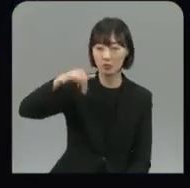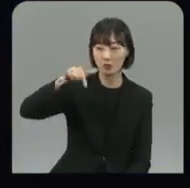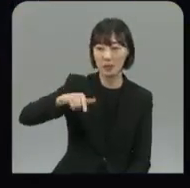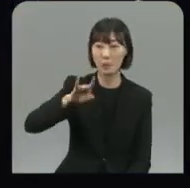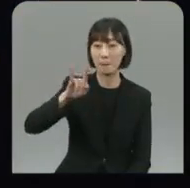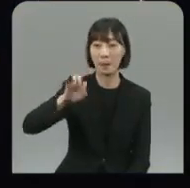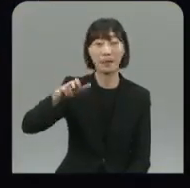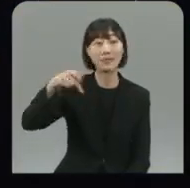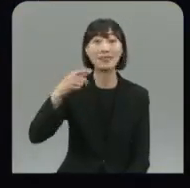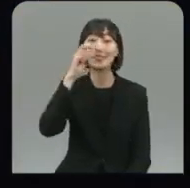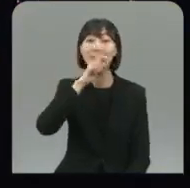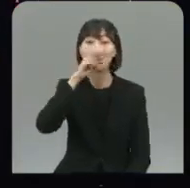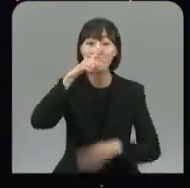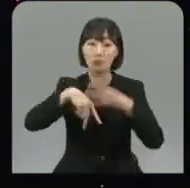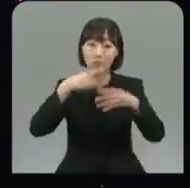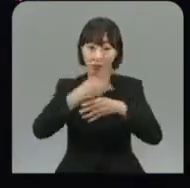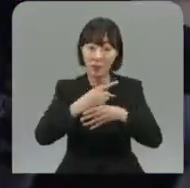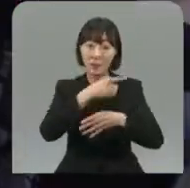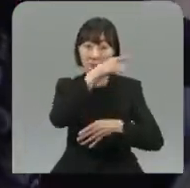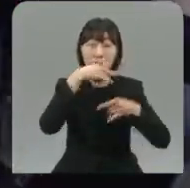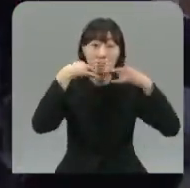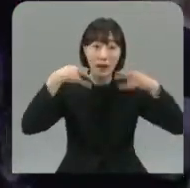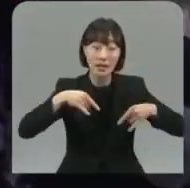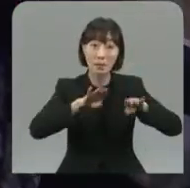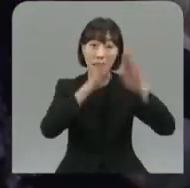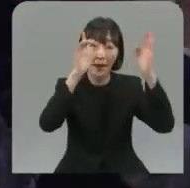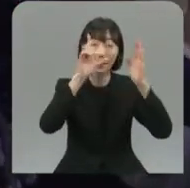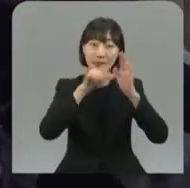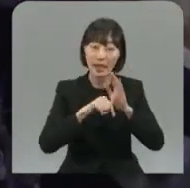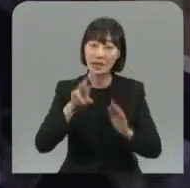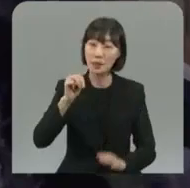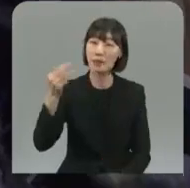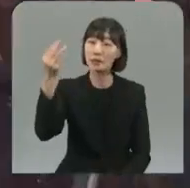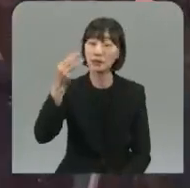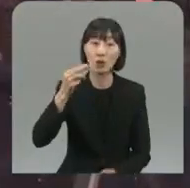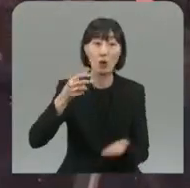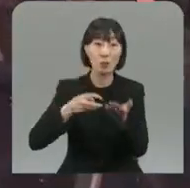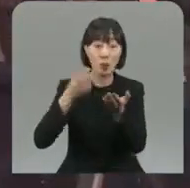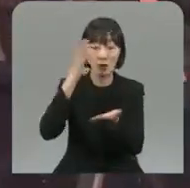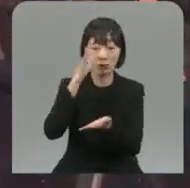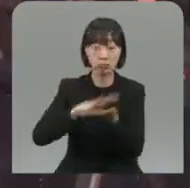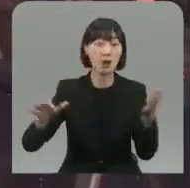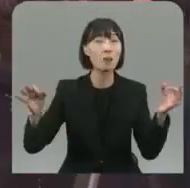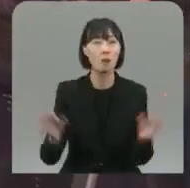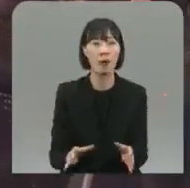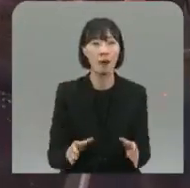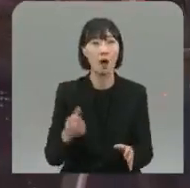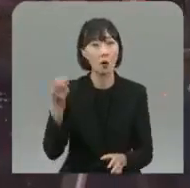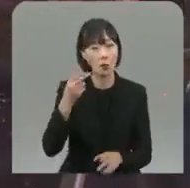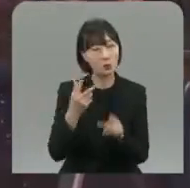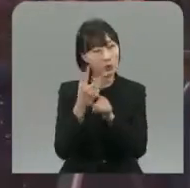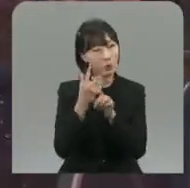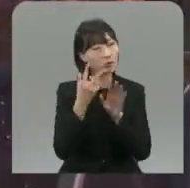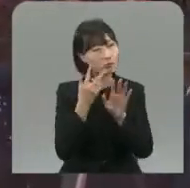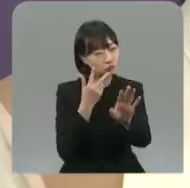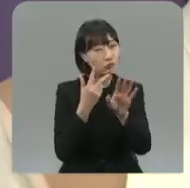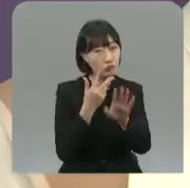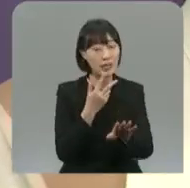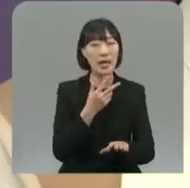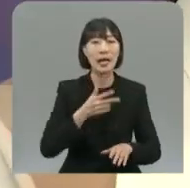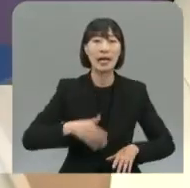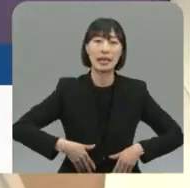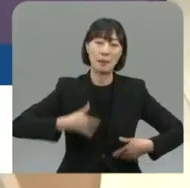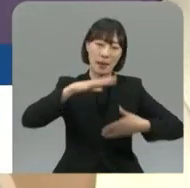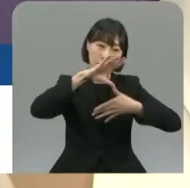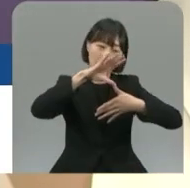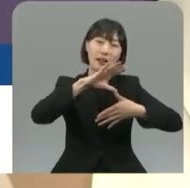起了热潮。另外还有去年首夺艾美奖的《恋慕》， KBS 的电视剧始终立足于韩流的中心位